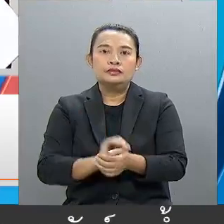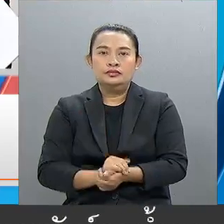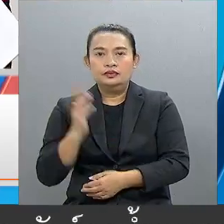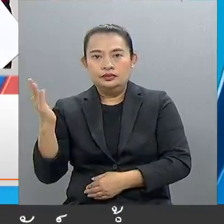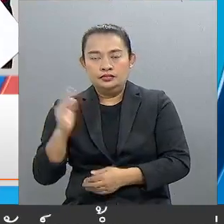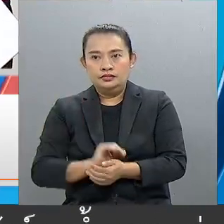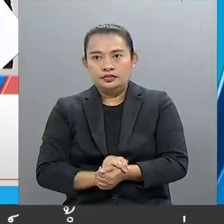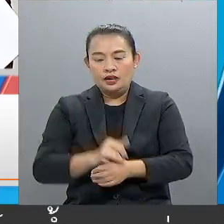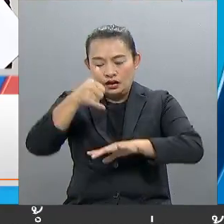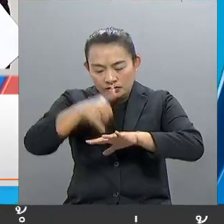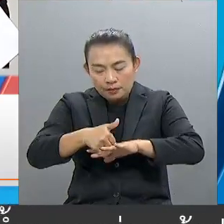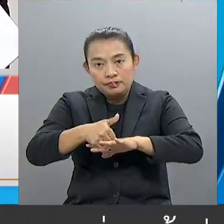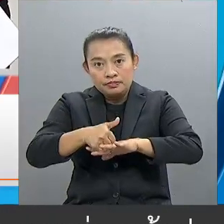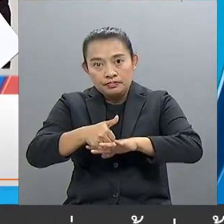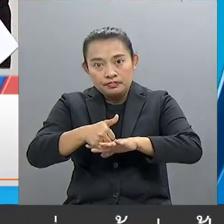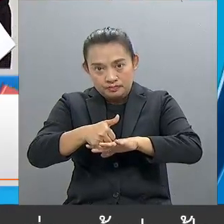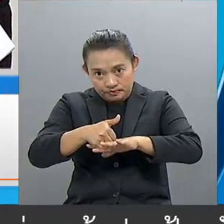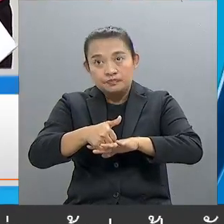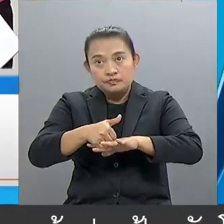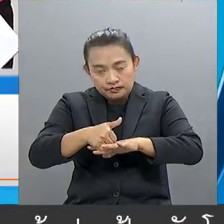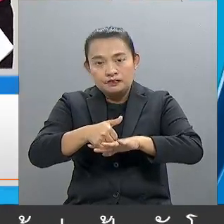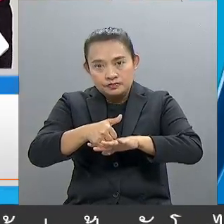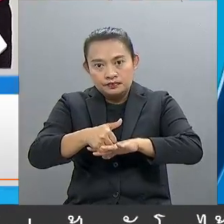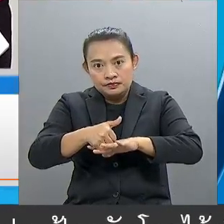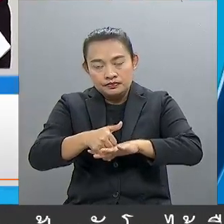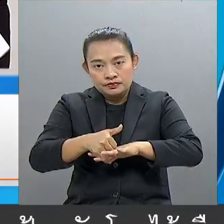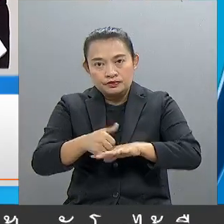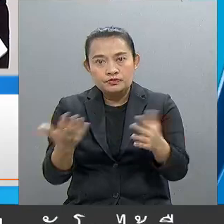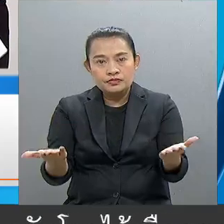างลักษณะแบบนี้เอาเรียกร้องค่าเสียหายกันยังไงเอาถามตรงๆเลย